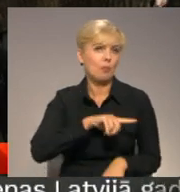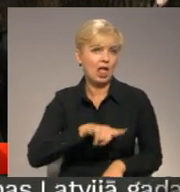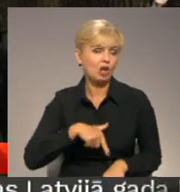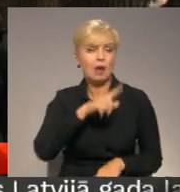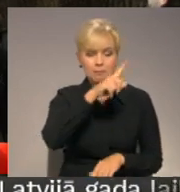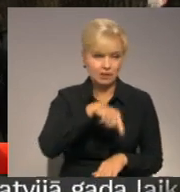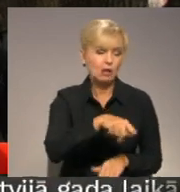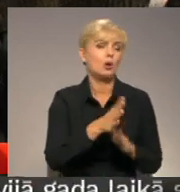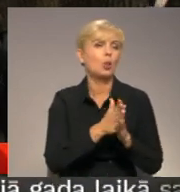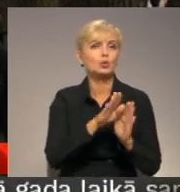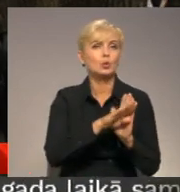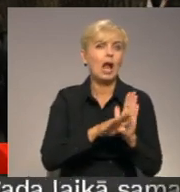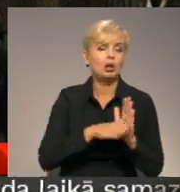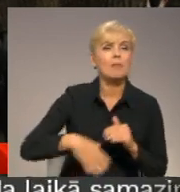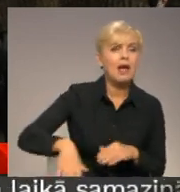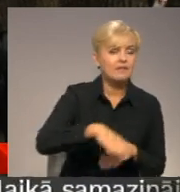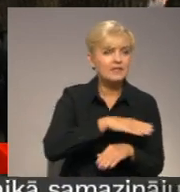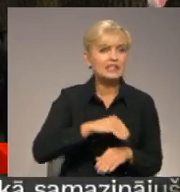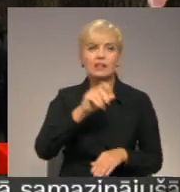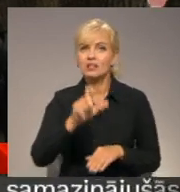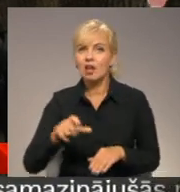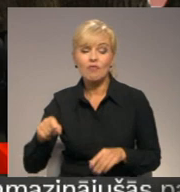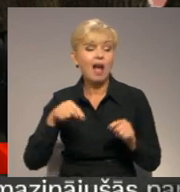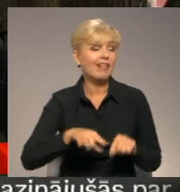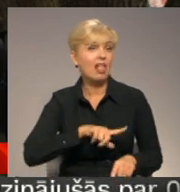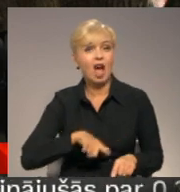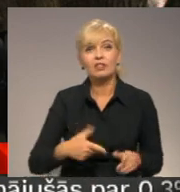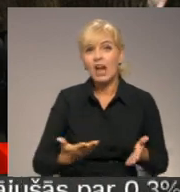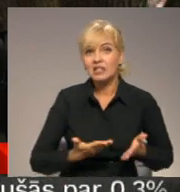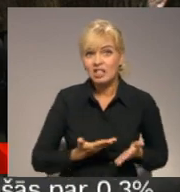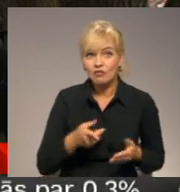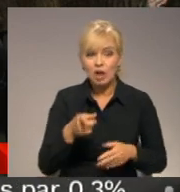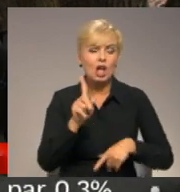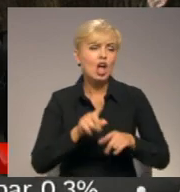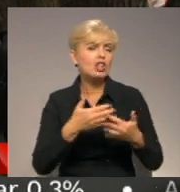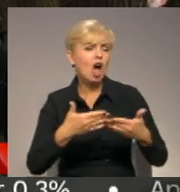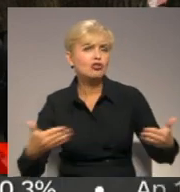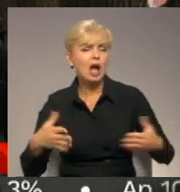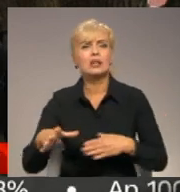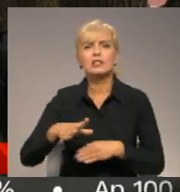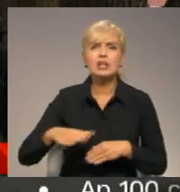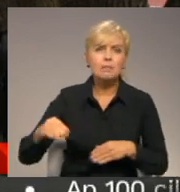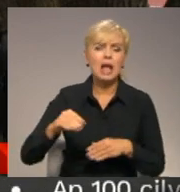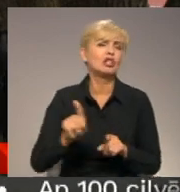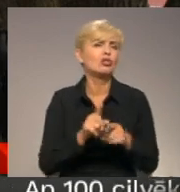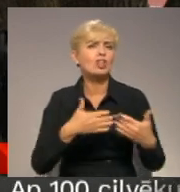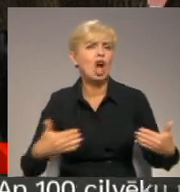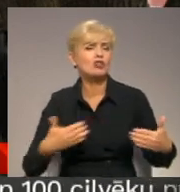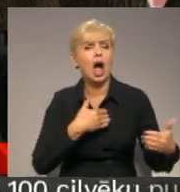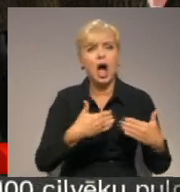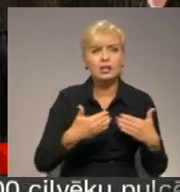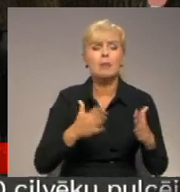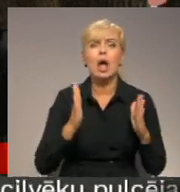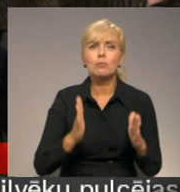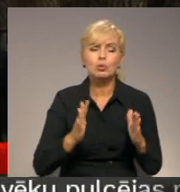pieprasa šādu regulāciju, lai visi cilvēki, kas Latvijā dzīvo, dažādās ģimenēs, dažādās attiecībās